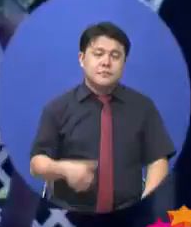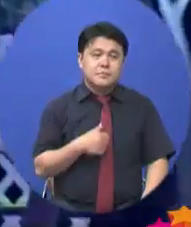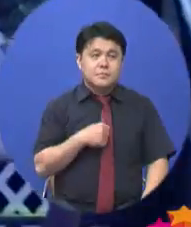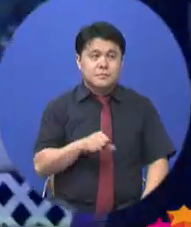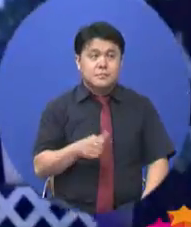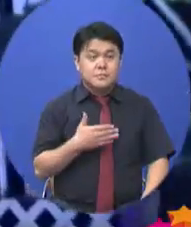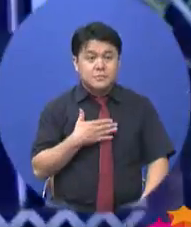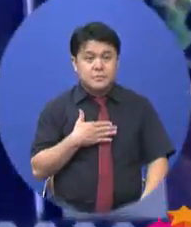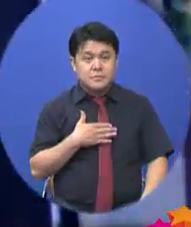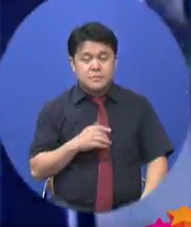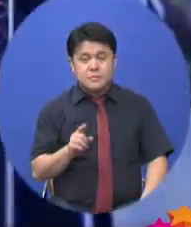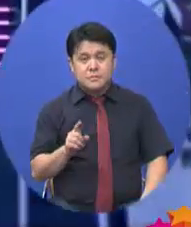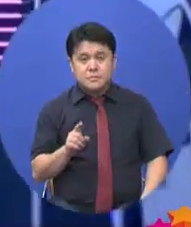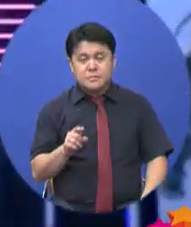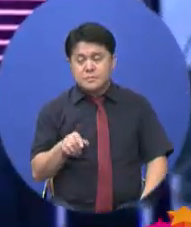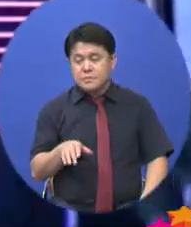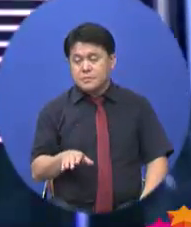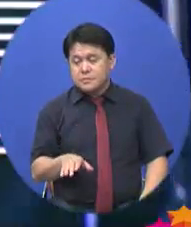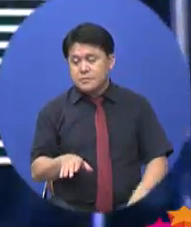이